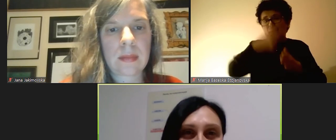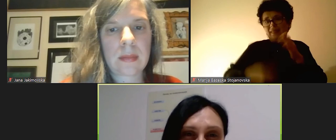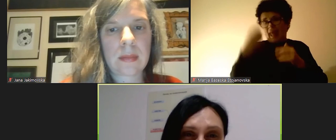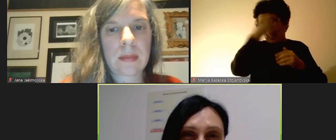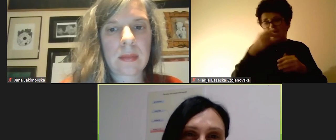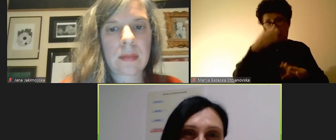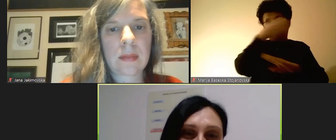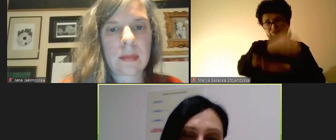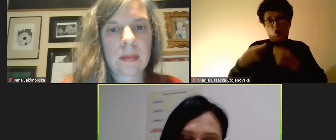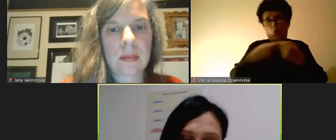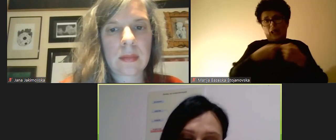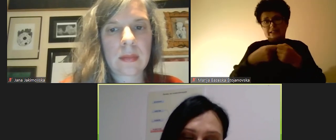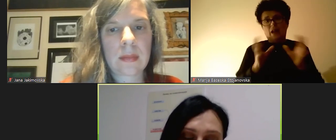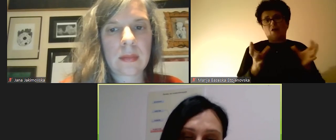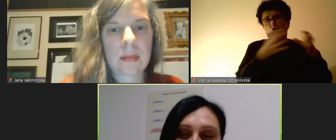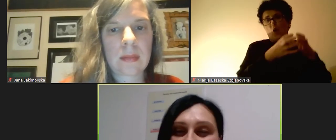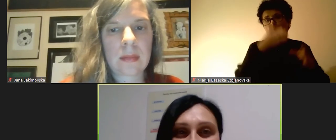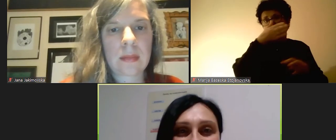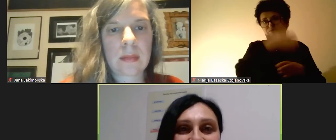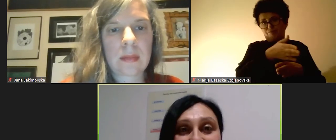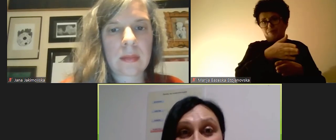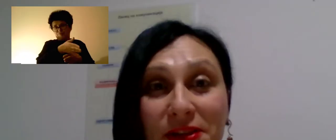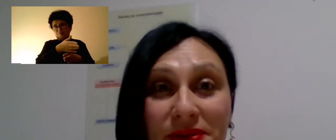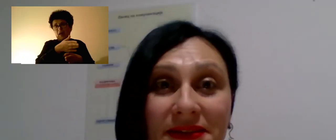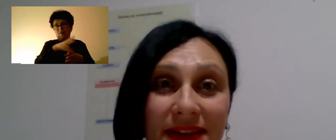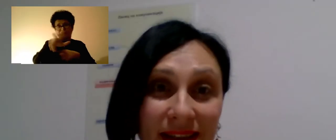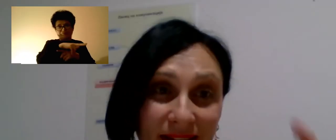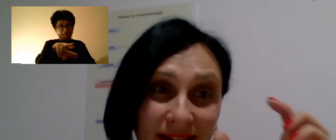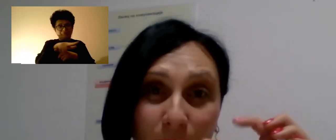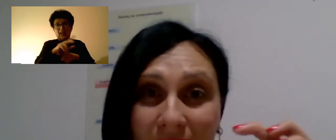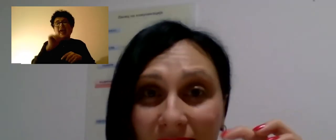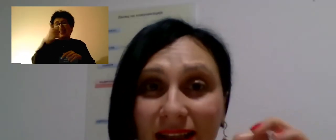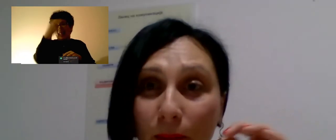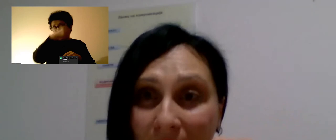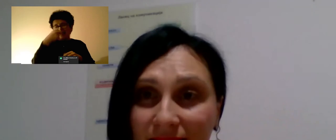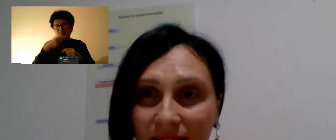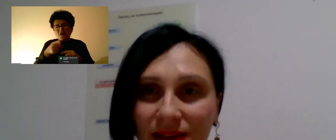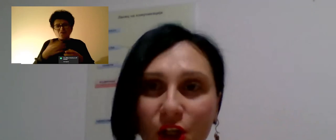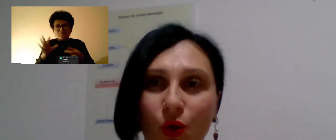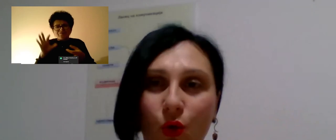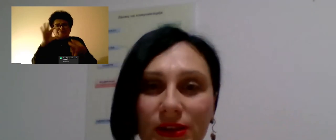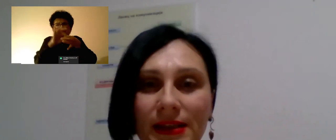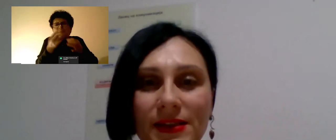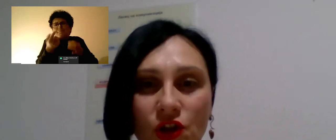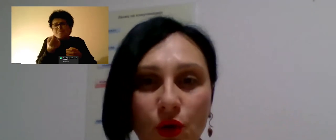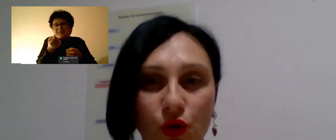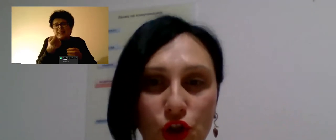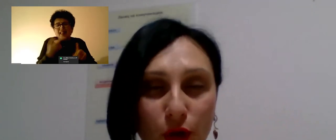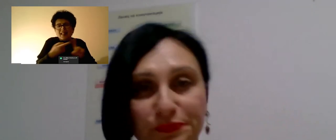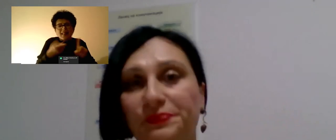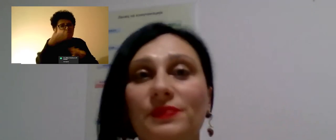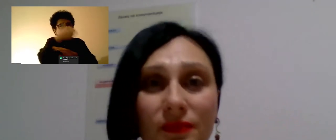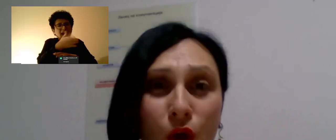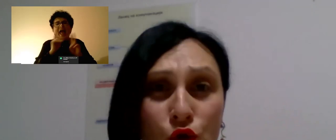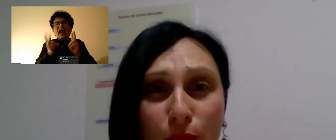организираат тие групни третмани, да бидете една мал дел од еден синтри кој